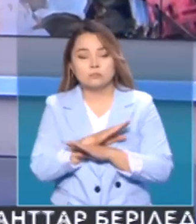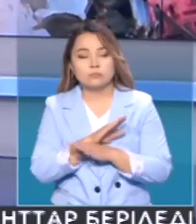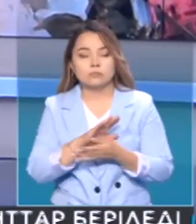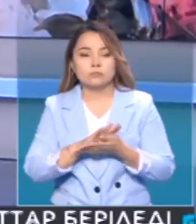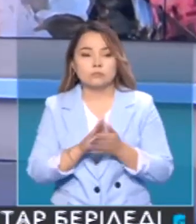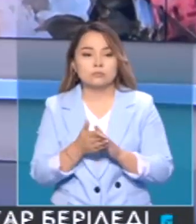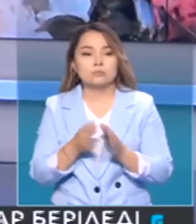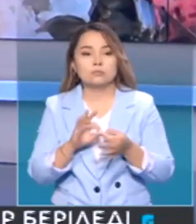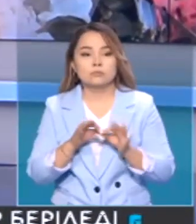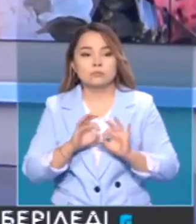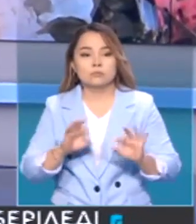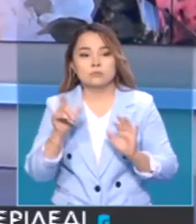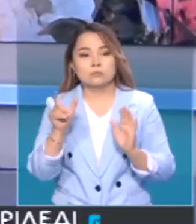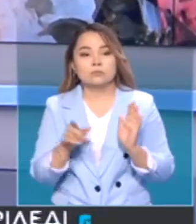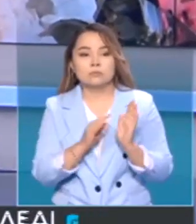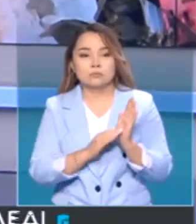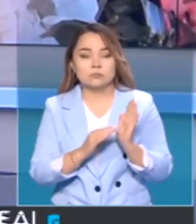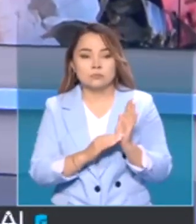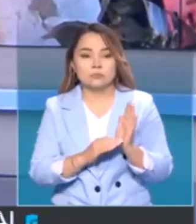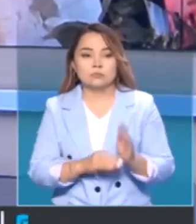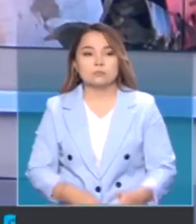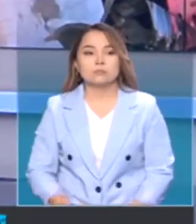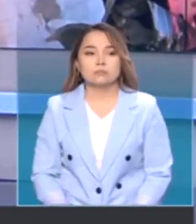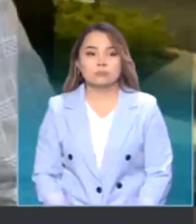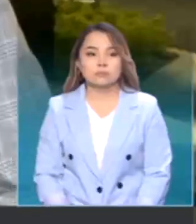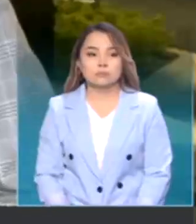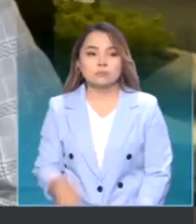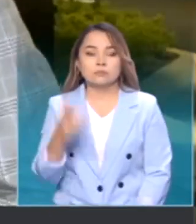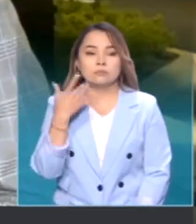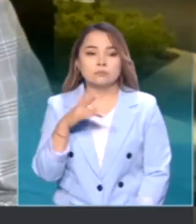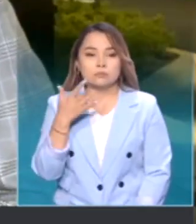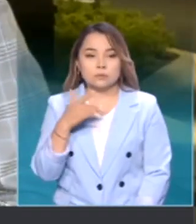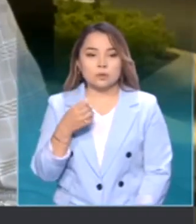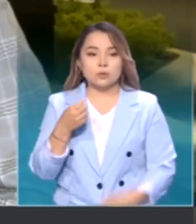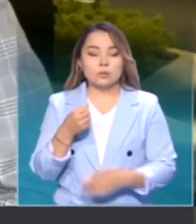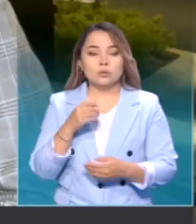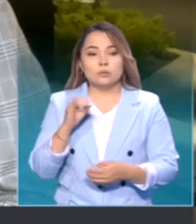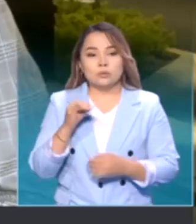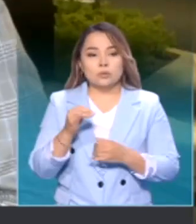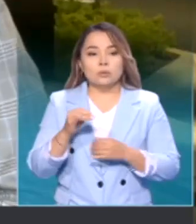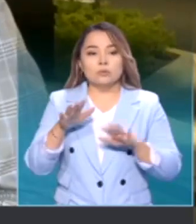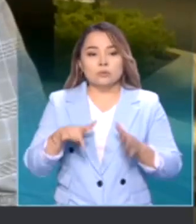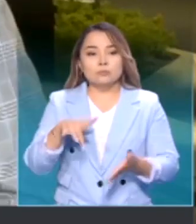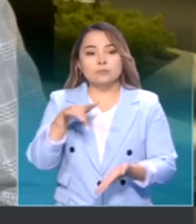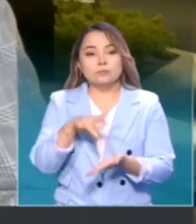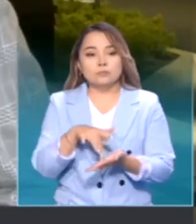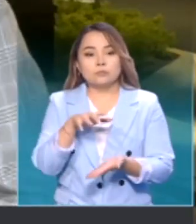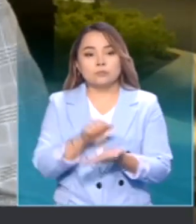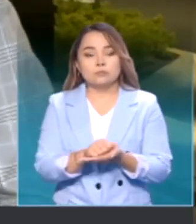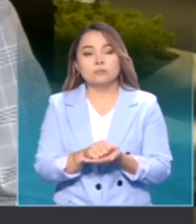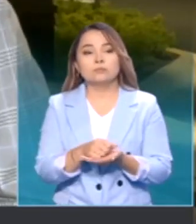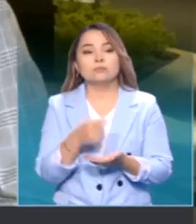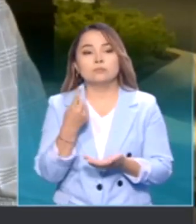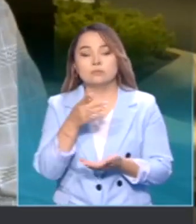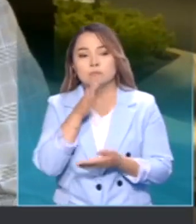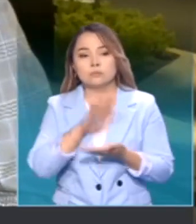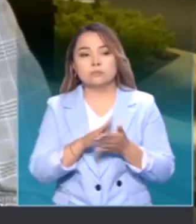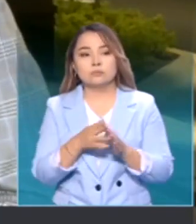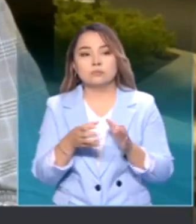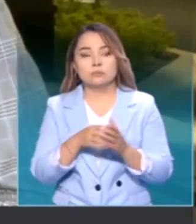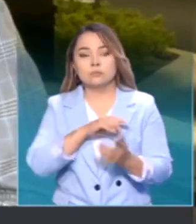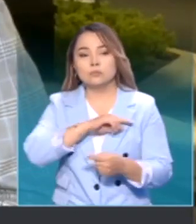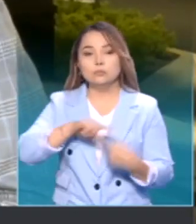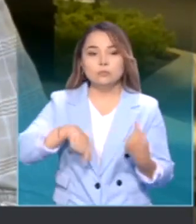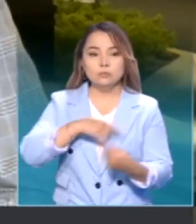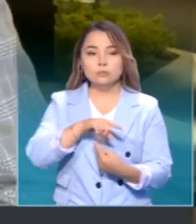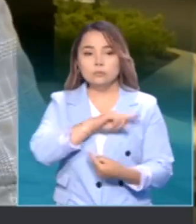тілшіміз Жалғас Сәдібекұлы толығырақ айтсын. Ақштың оңтүстік орталығында орналасқан Техаста бір уақытта бірнеше торнадо тұрған еді.